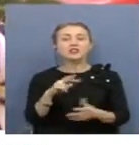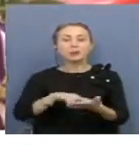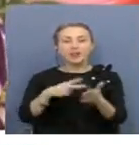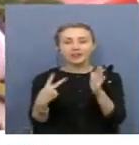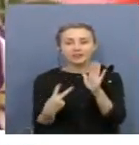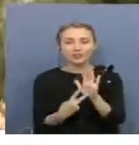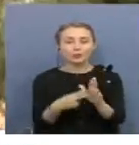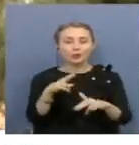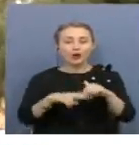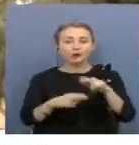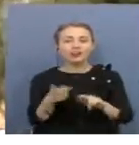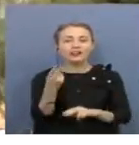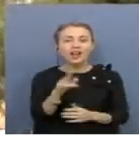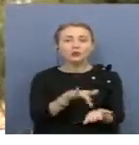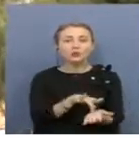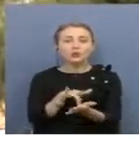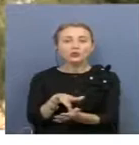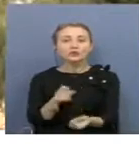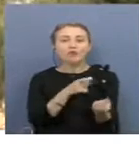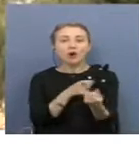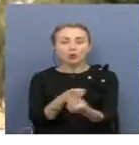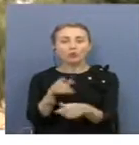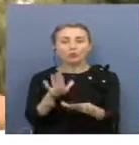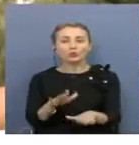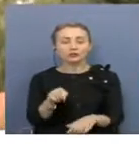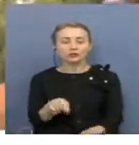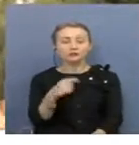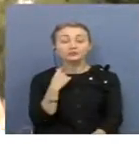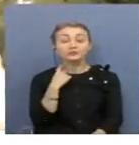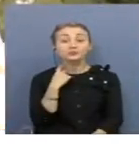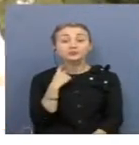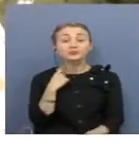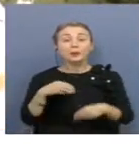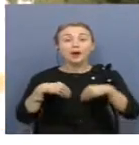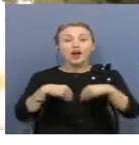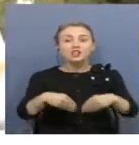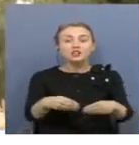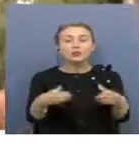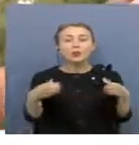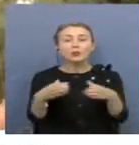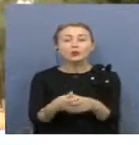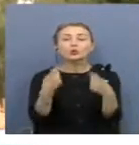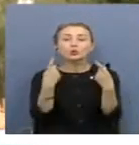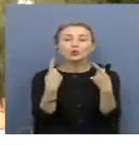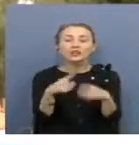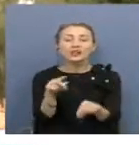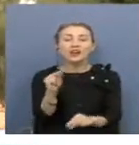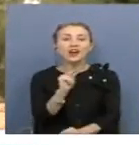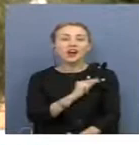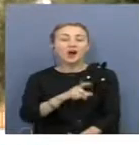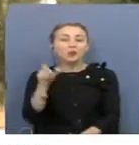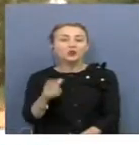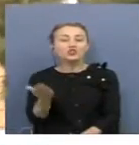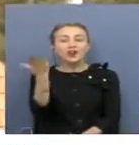жүр. 8 жылдай болды осы үй салғаны. Бірінші кішкентай үй болды, содан екінші үй болды. Сосын үшінші үй салынды. Жолдастарым